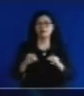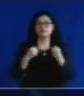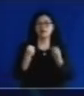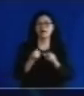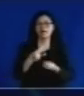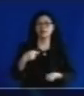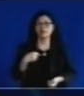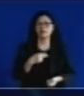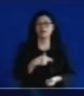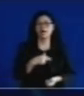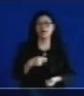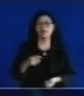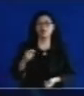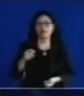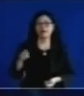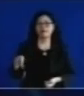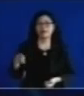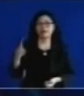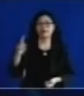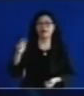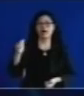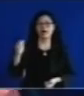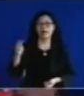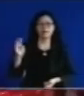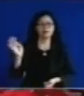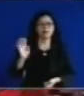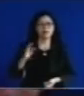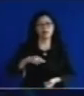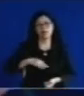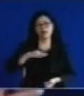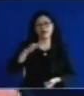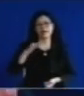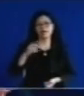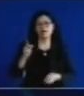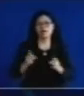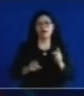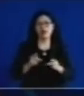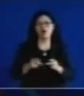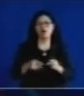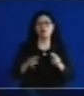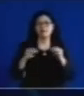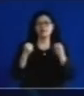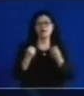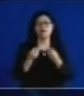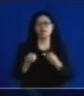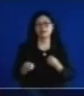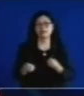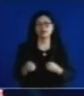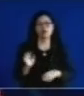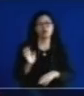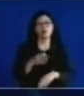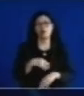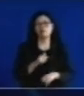contoh tarif PDAM, kita tidak akan naikkan kalau memang kita masyarakat kecilnya belum bisa memenuhi. Tapi kita juga